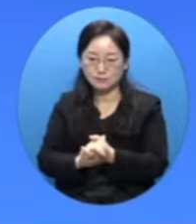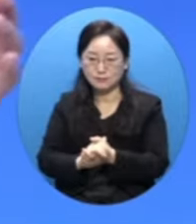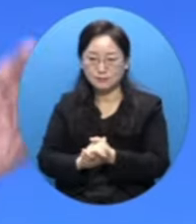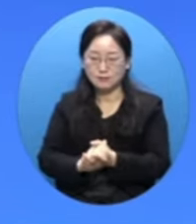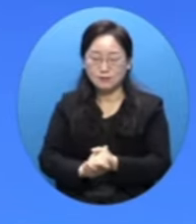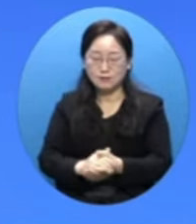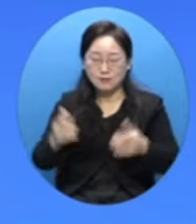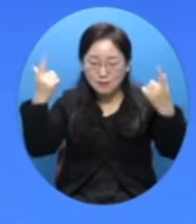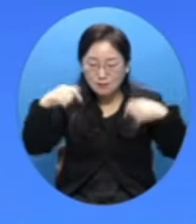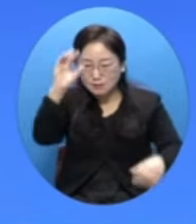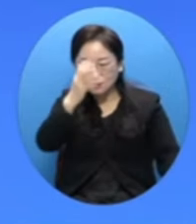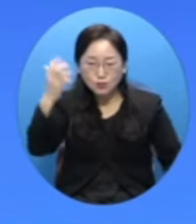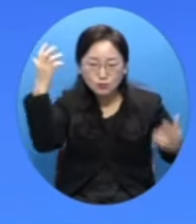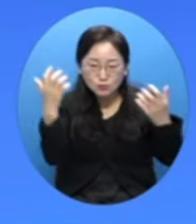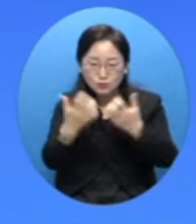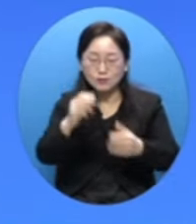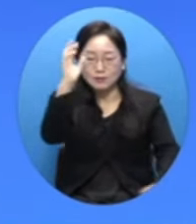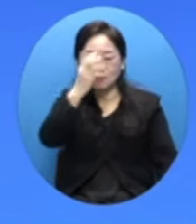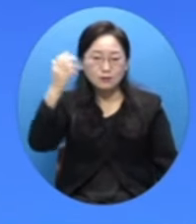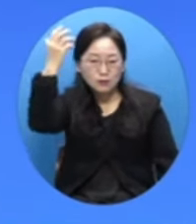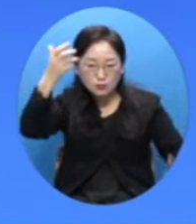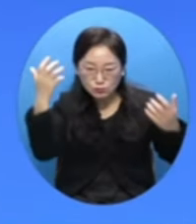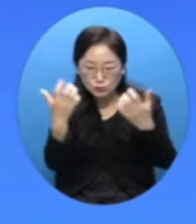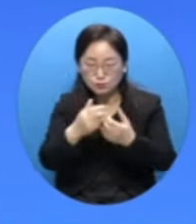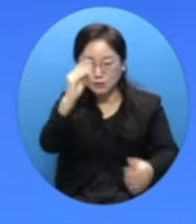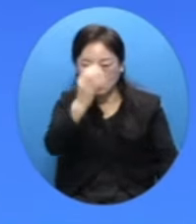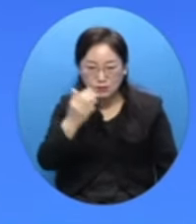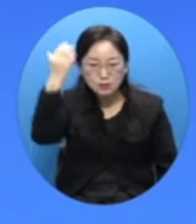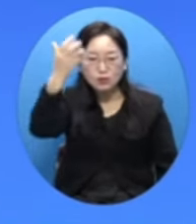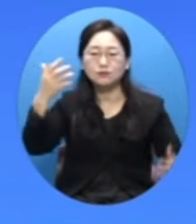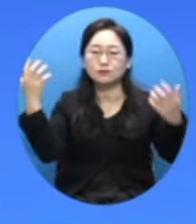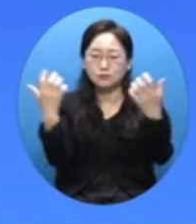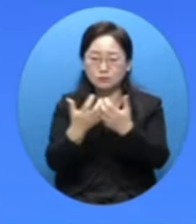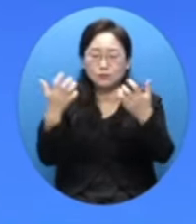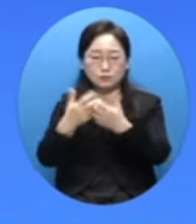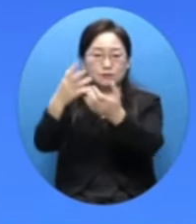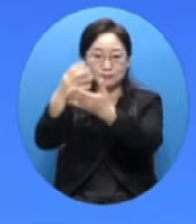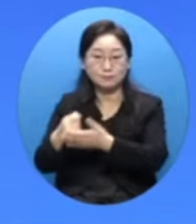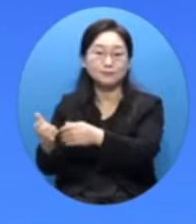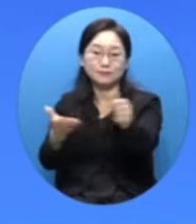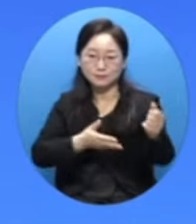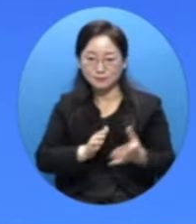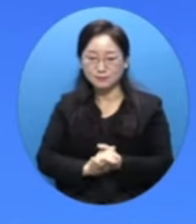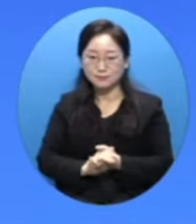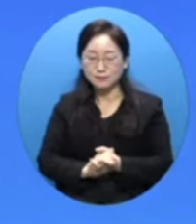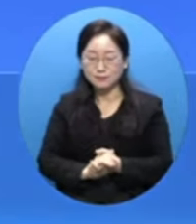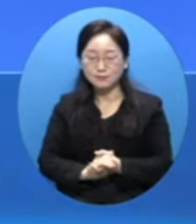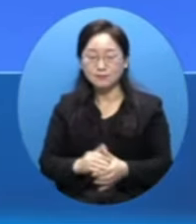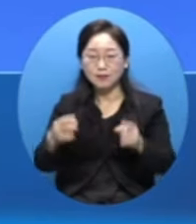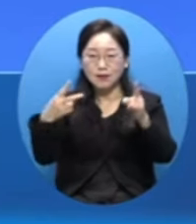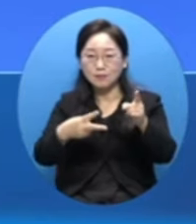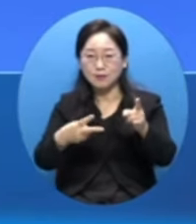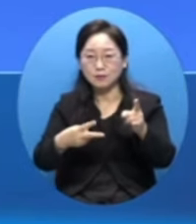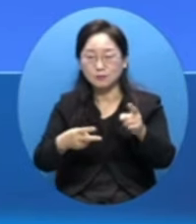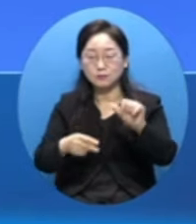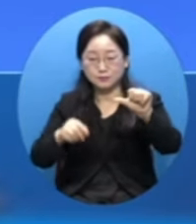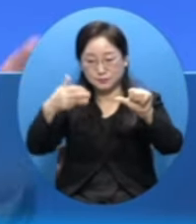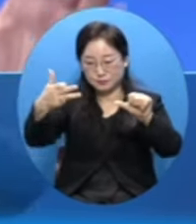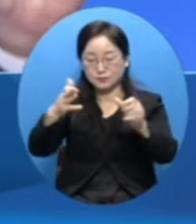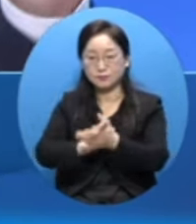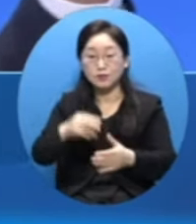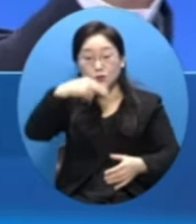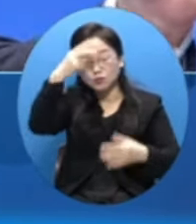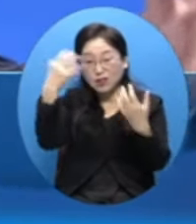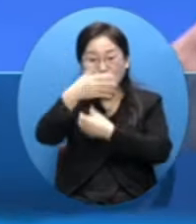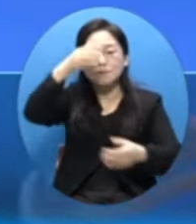우리는 첫째도 성령 충만, 둘째도 성령 충만, 마지막도 성령 충만인 것입니다. 에베소서 5장 18절에 권면합니다. 술